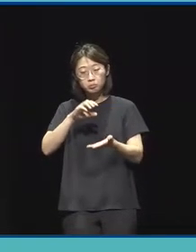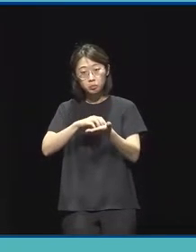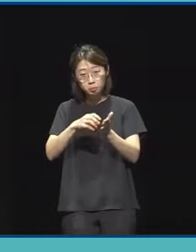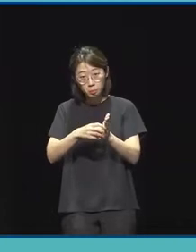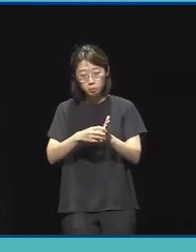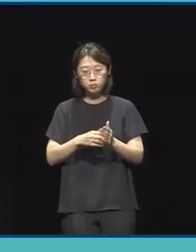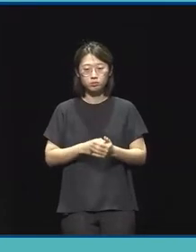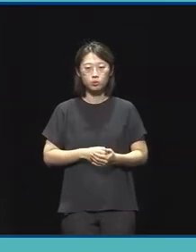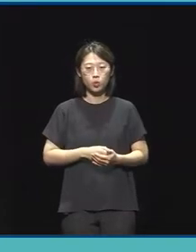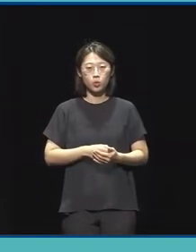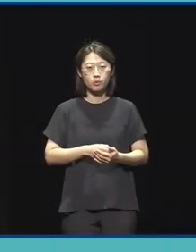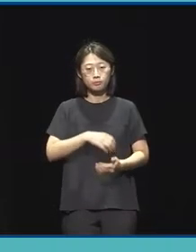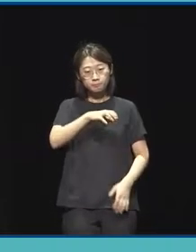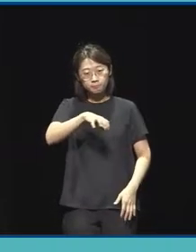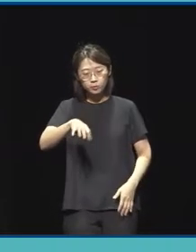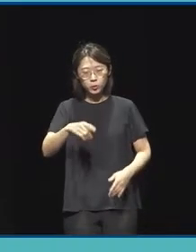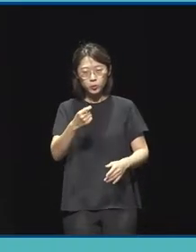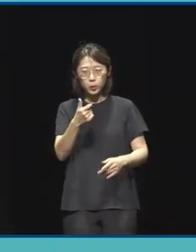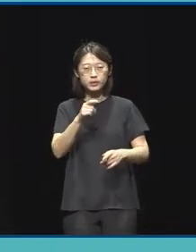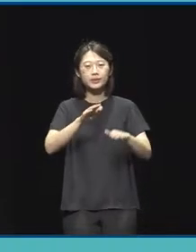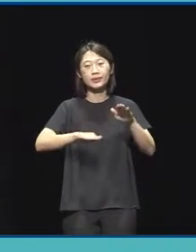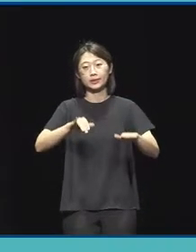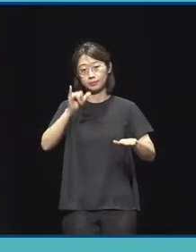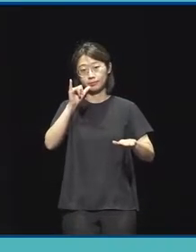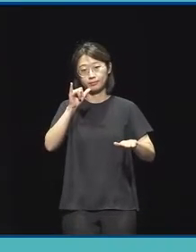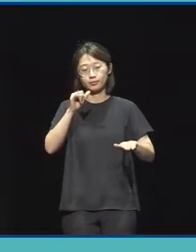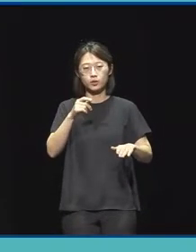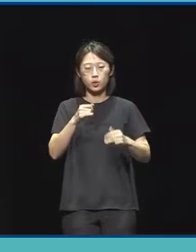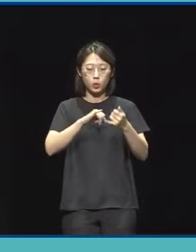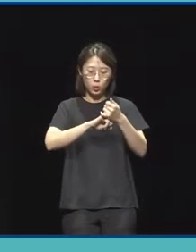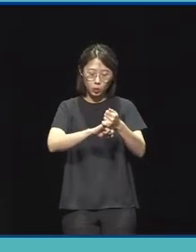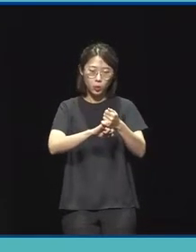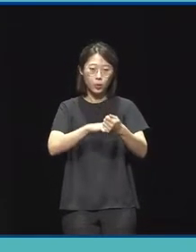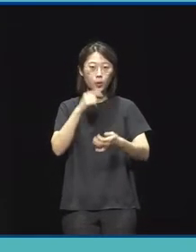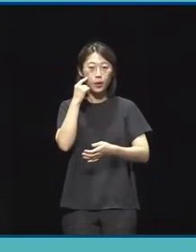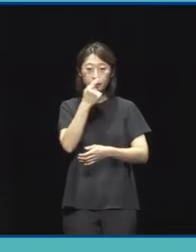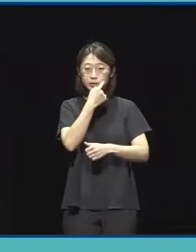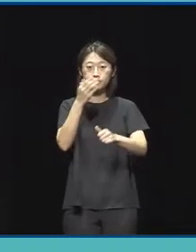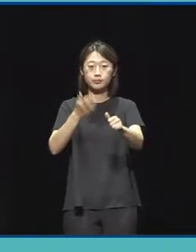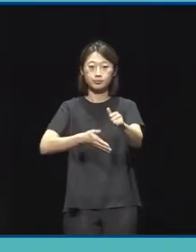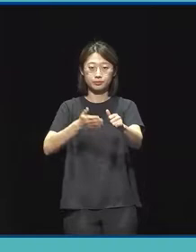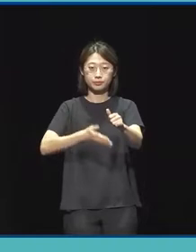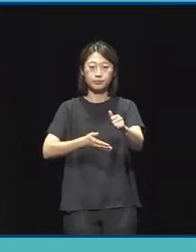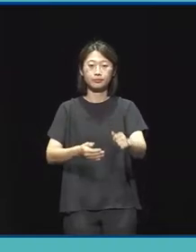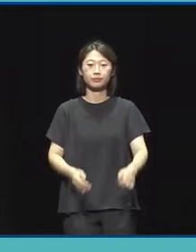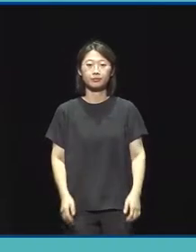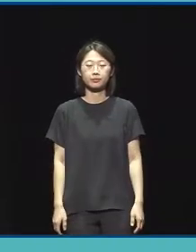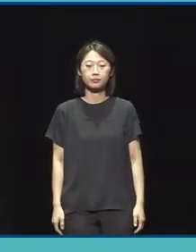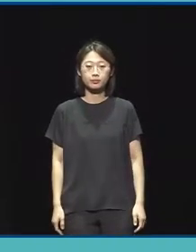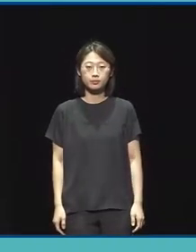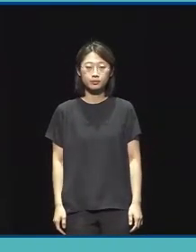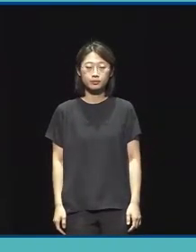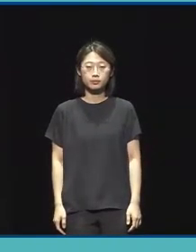각 장르 및 분야마다 차이가 있으므로 꼭 해당 내용으로 확인해 주시기 바랍니다